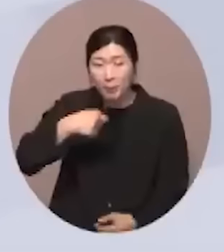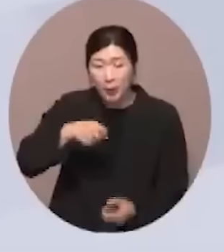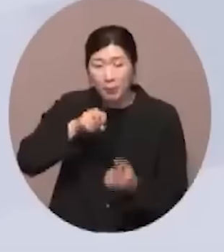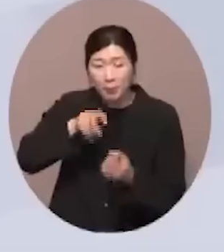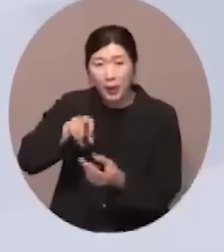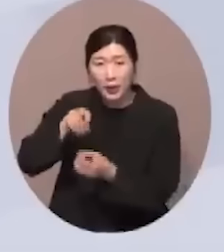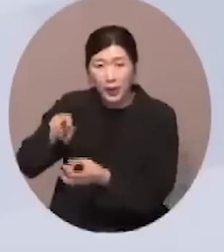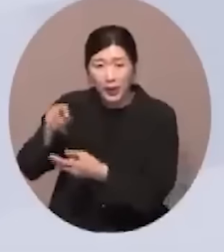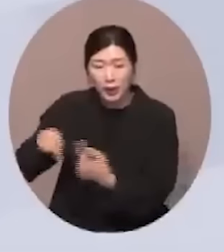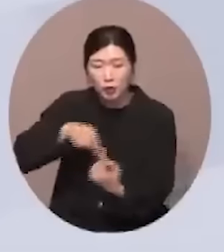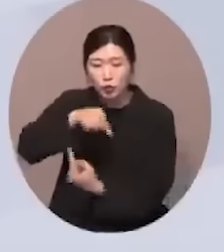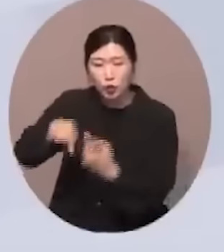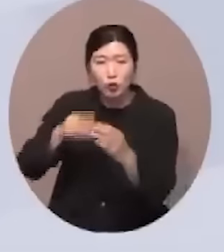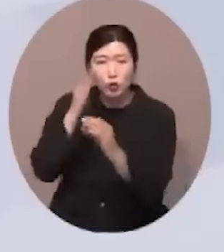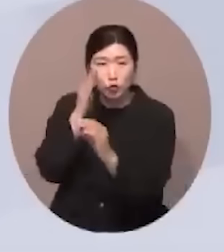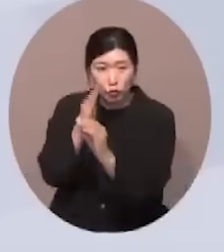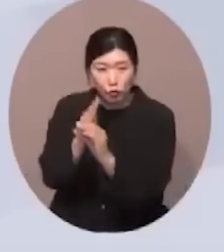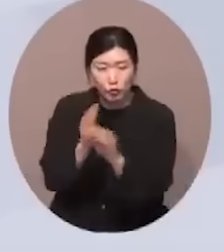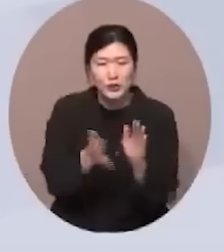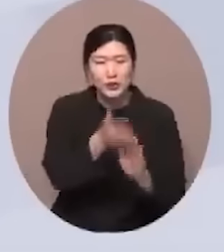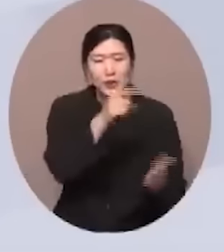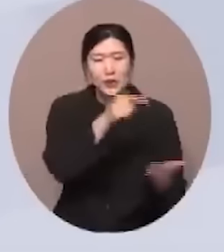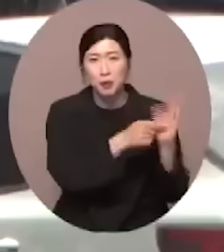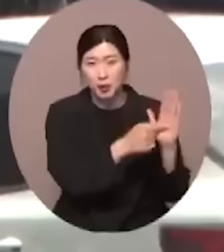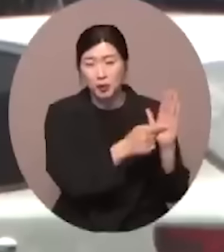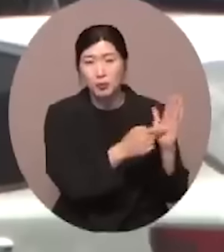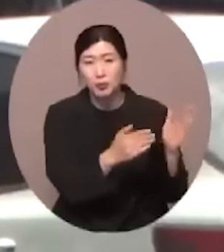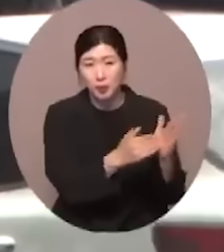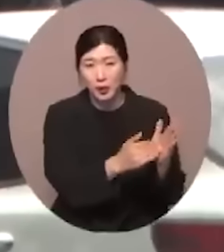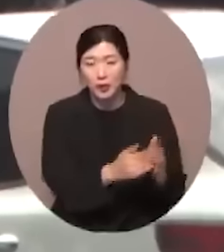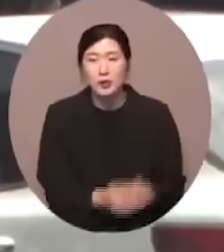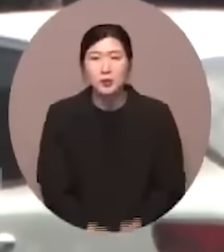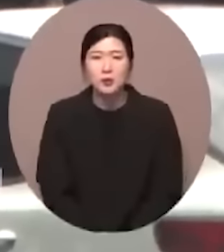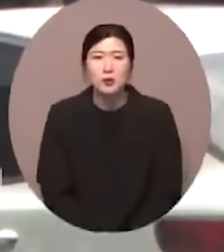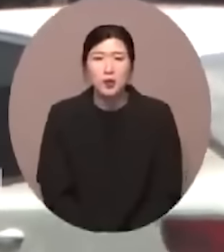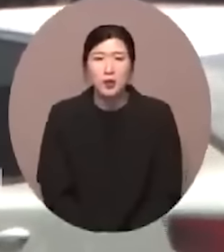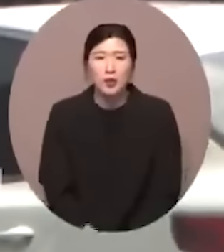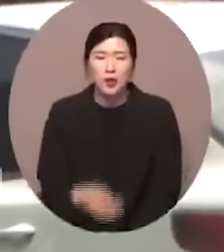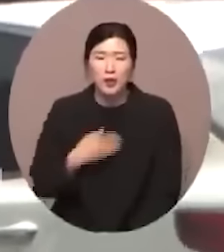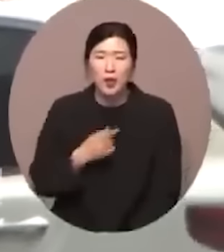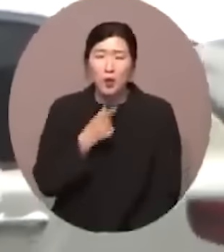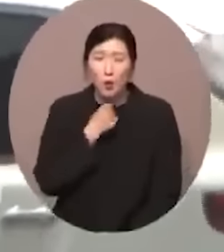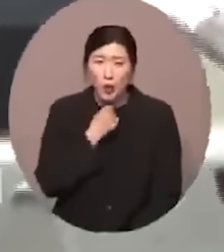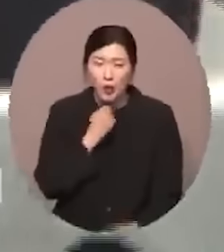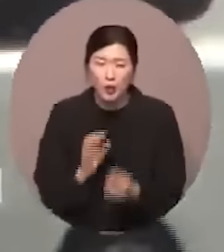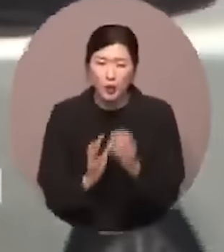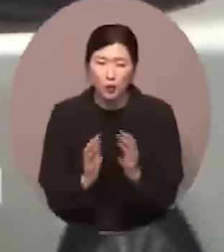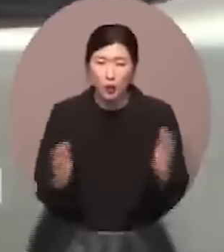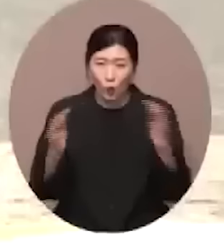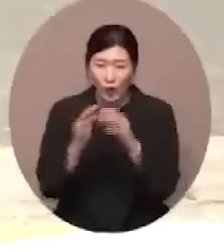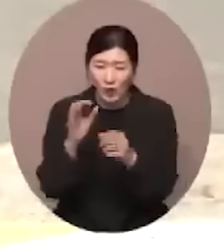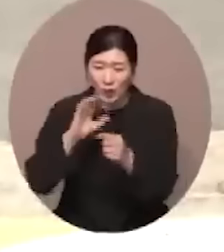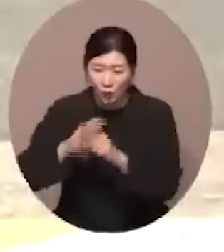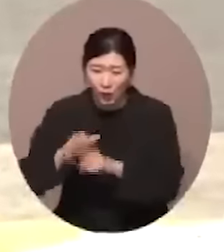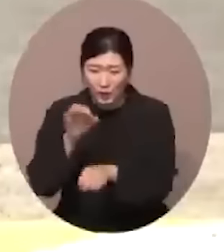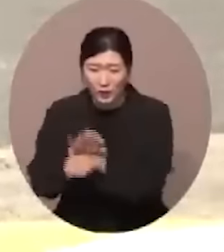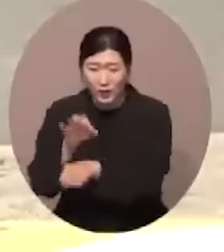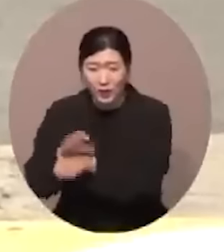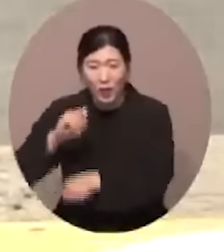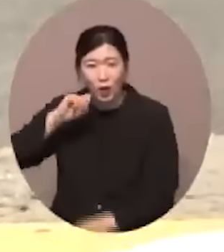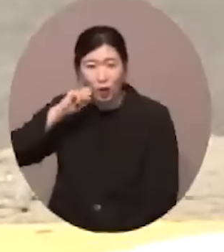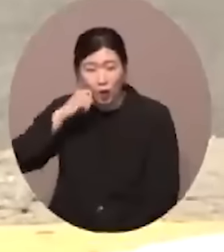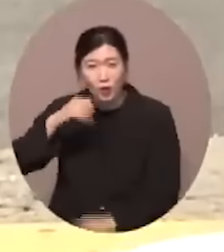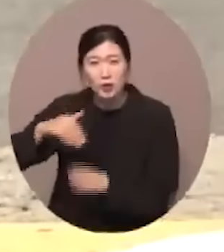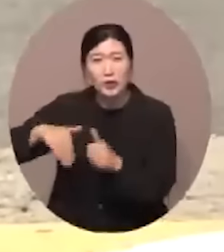무료식당과 식사 배달 사업 등을 하고 있다고 밝혔습니다. 채소 반찬 하나 밥상에 놓기 힘든 식품 사막 현상. 도심